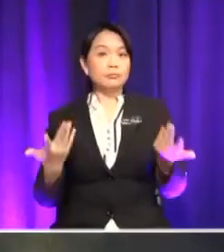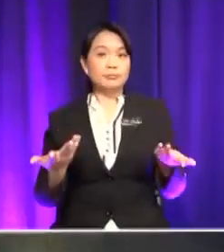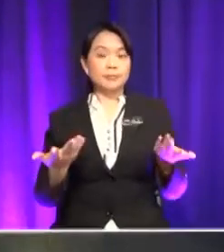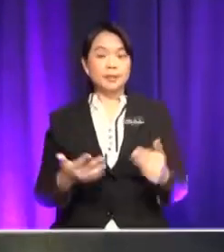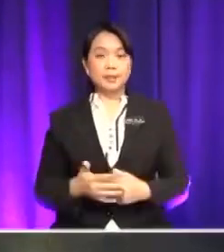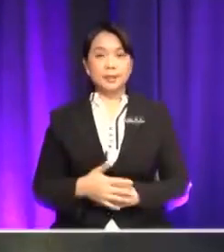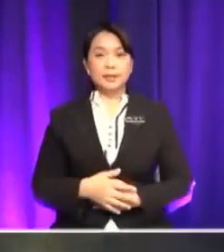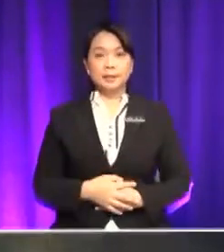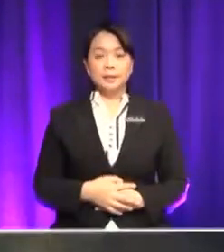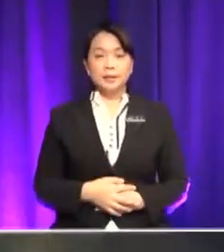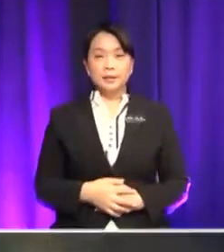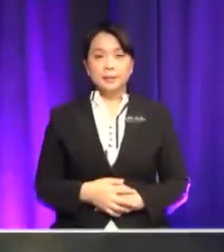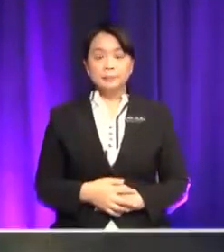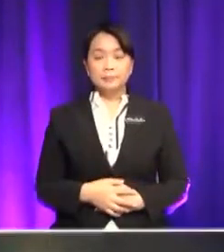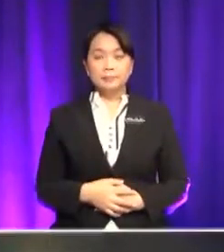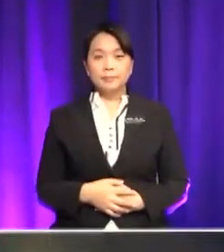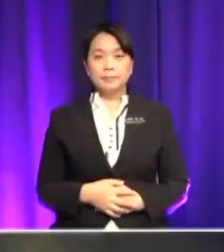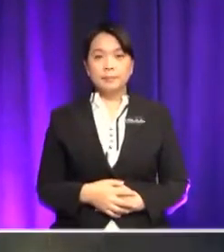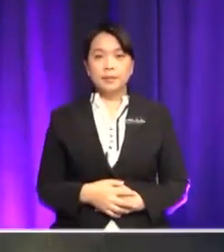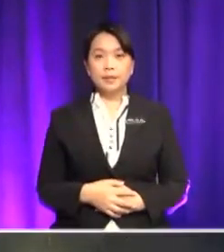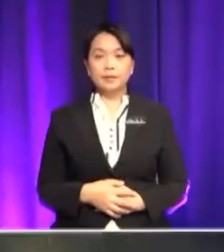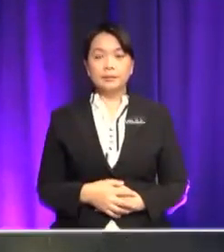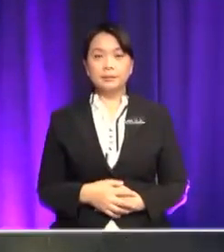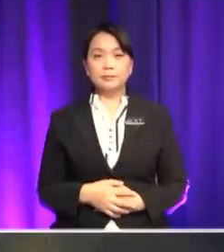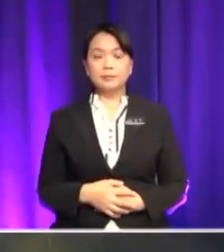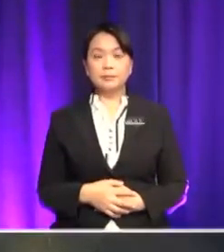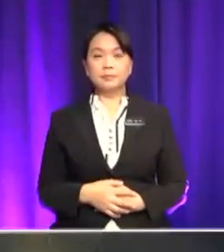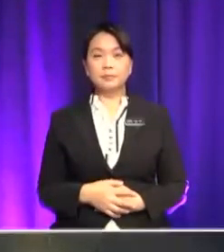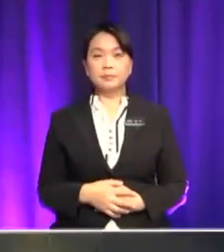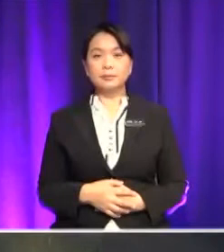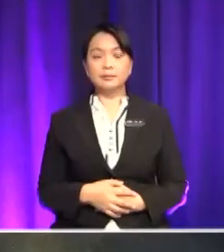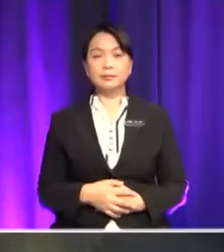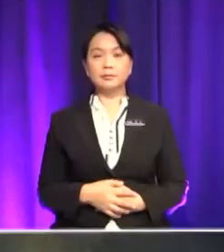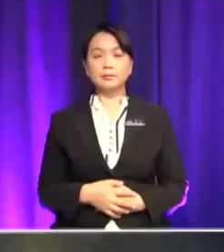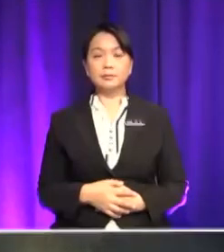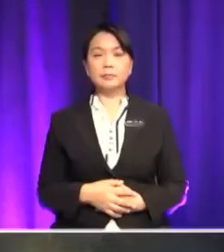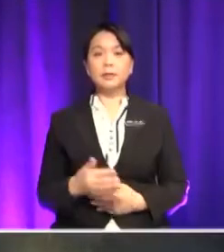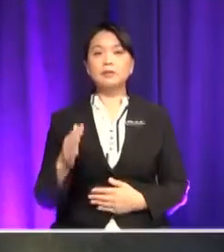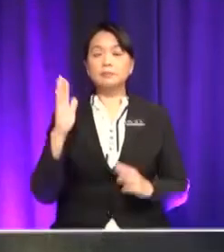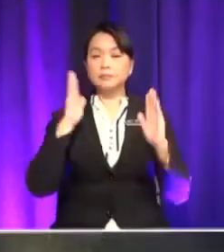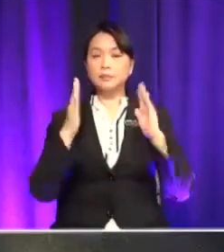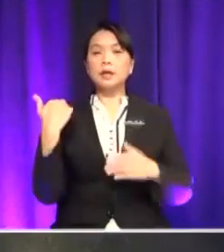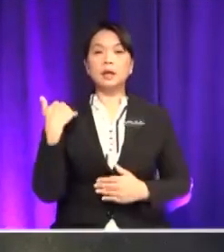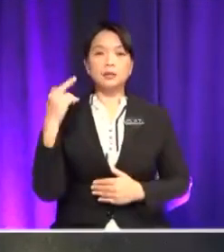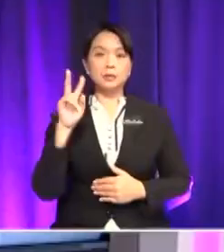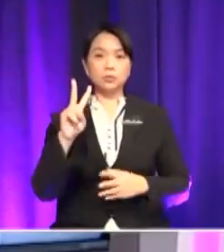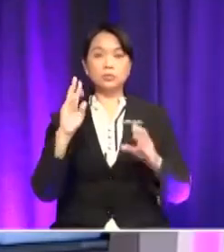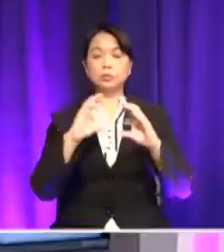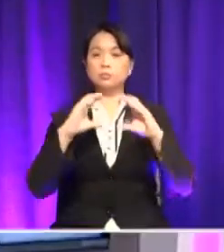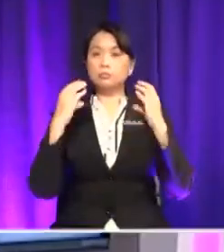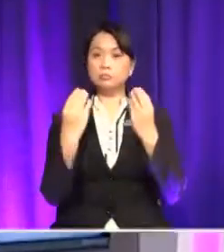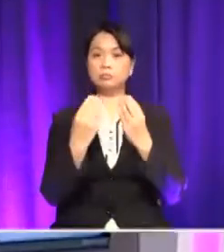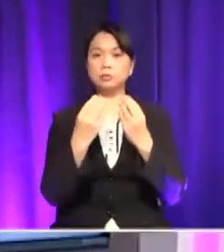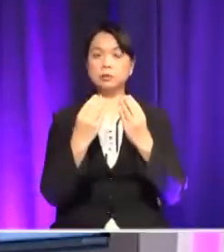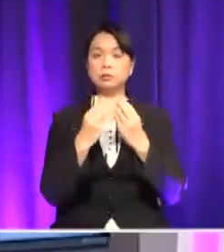Saya belum sebut. Malaysia ni nak pakai bumbung apa? Baiklah, Malaysia ni dia ada 2 kumpulan bumbung.